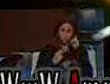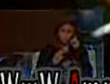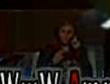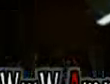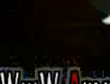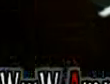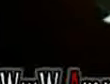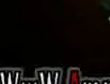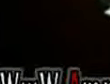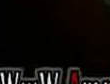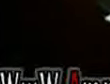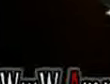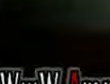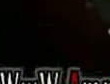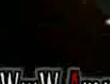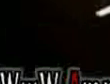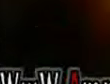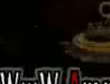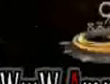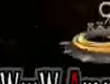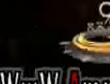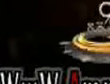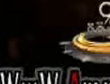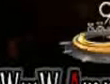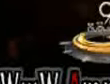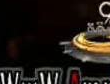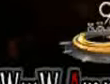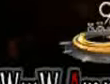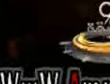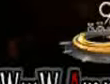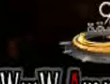هذا البرنامج برعاية